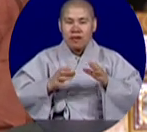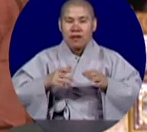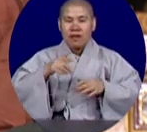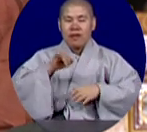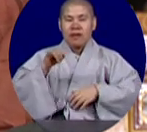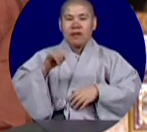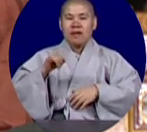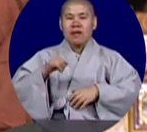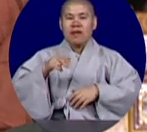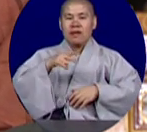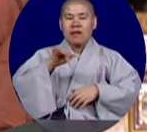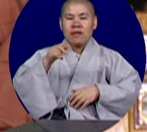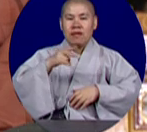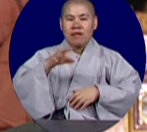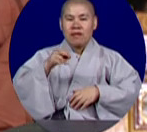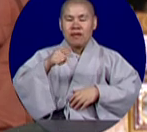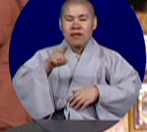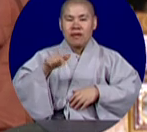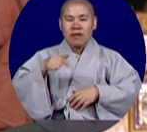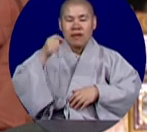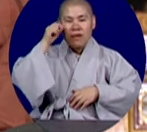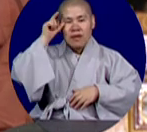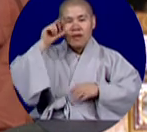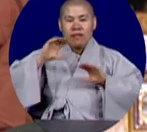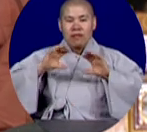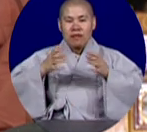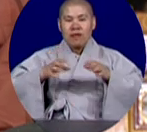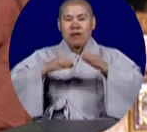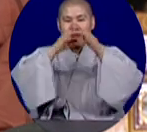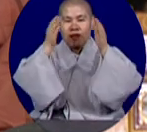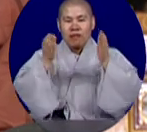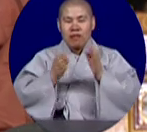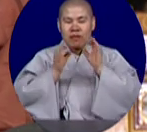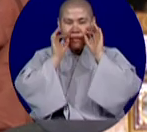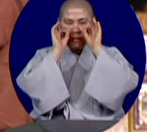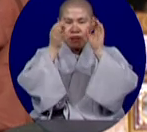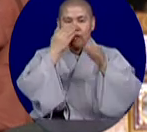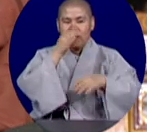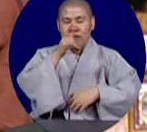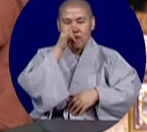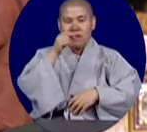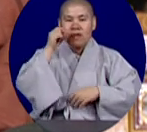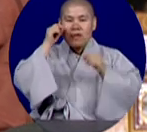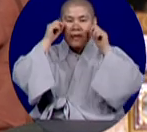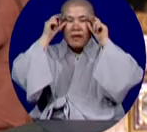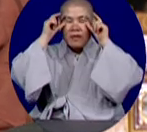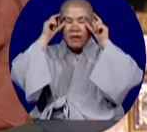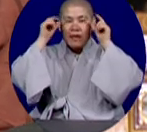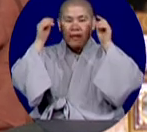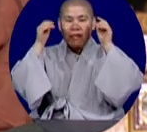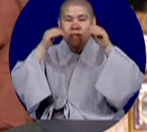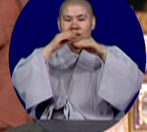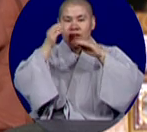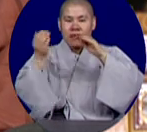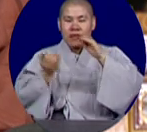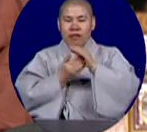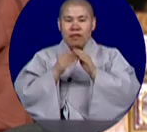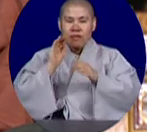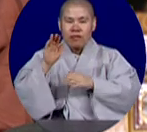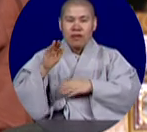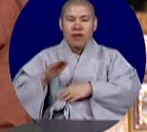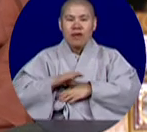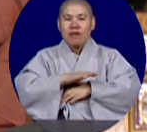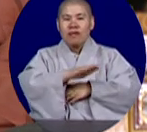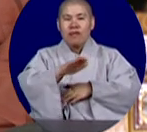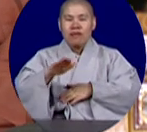이 깨달음이라는 거 다 보이는 거예요. 이게 해인산매예요. 그래서 이제 깨닫고 나면 이 우리